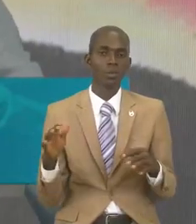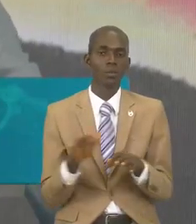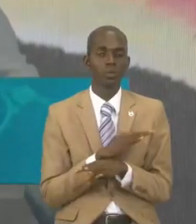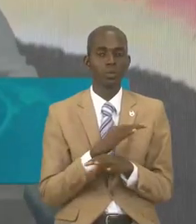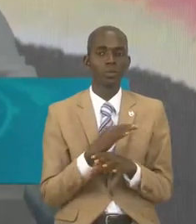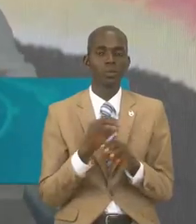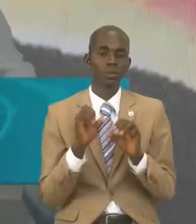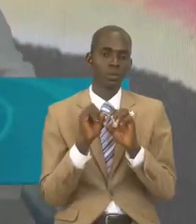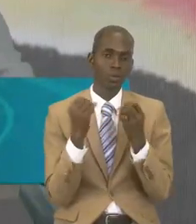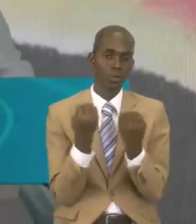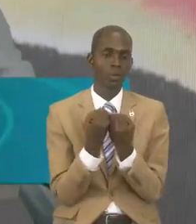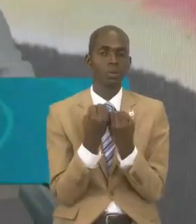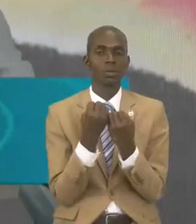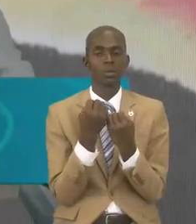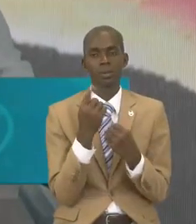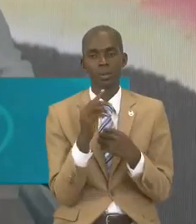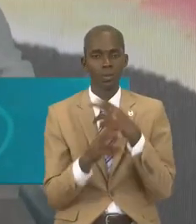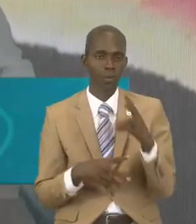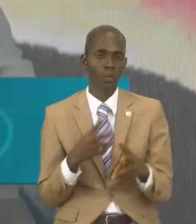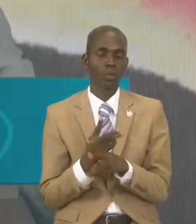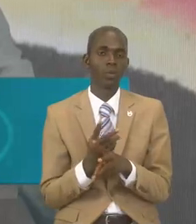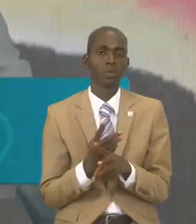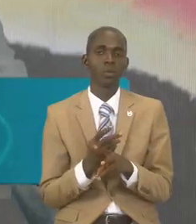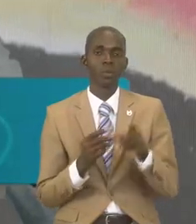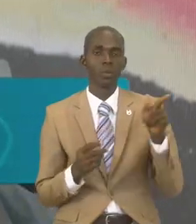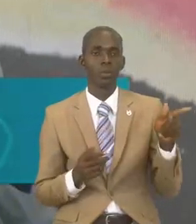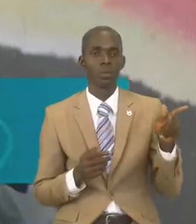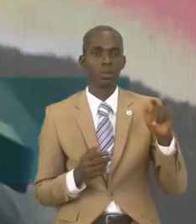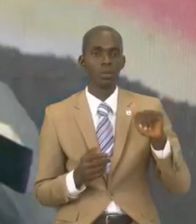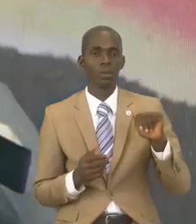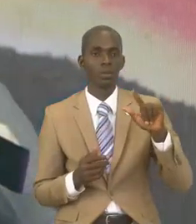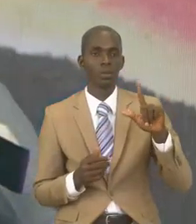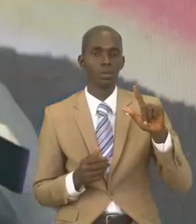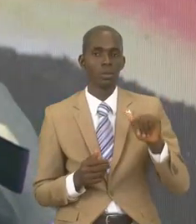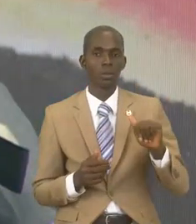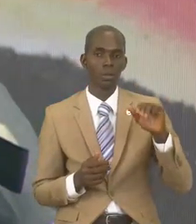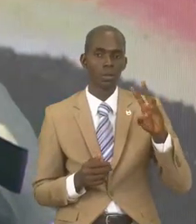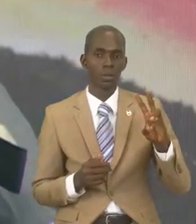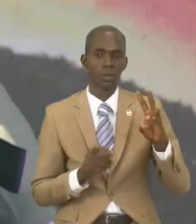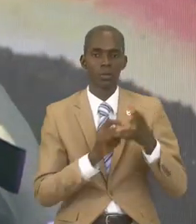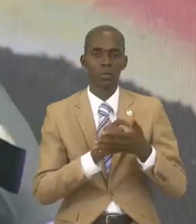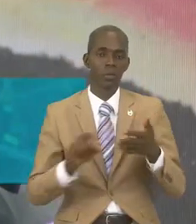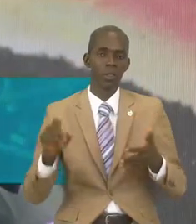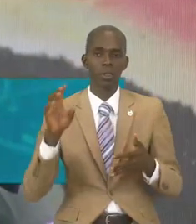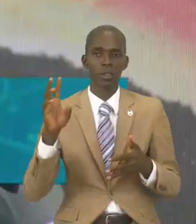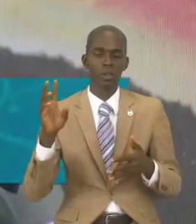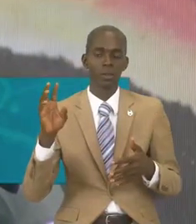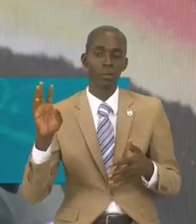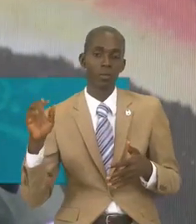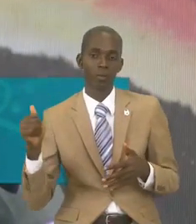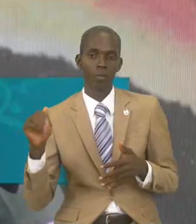pécheresse, au monde. Galates, chapitre 6,